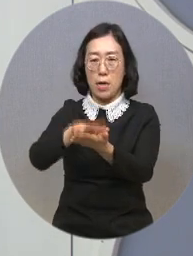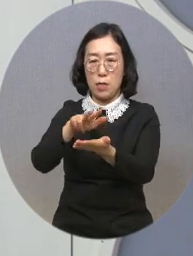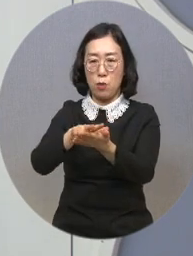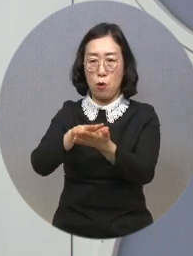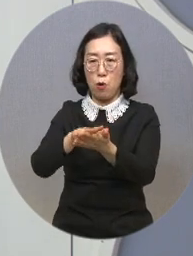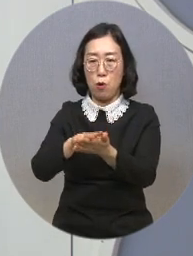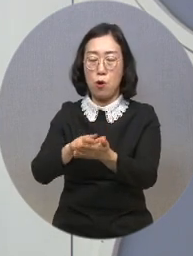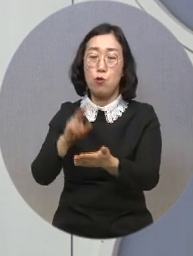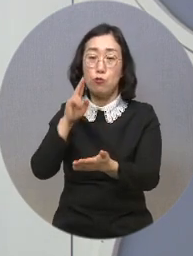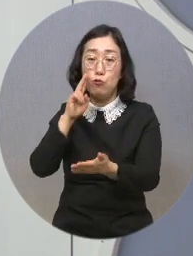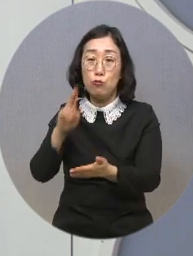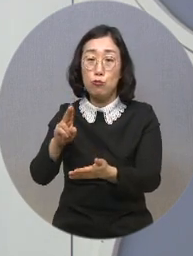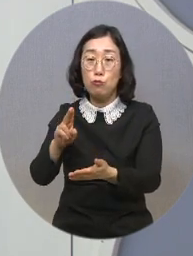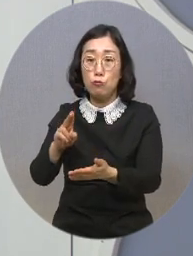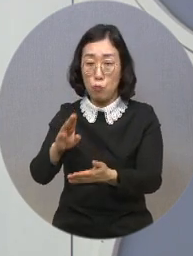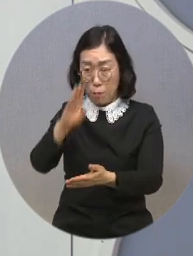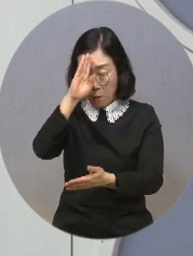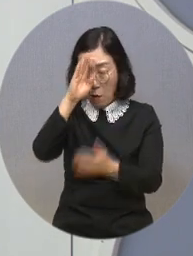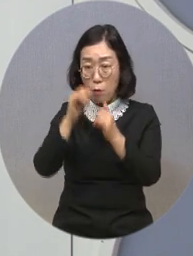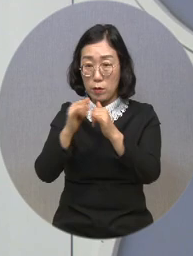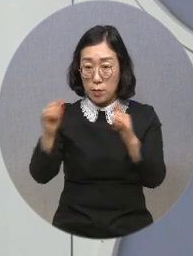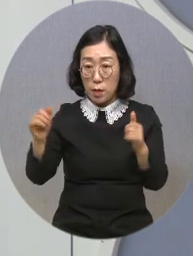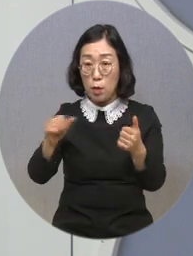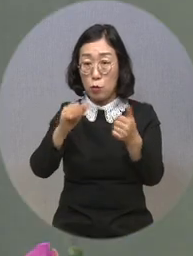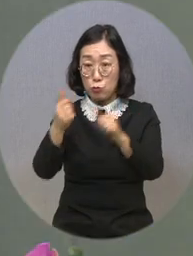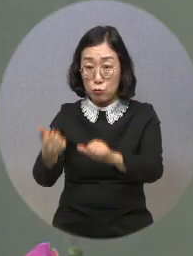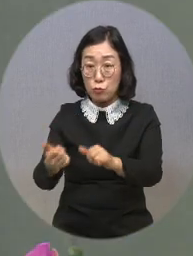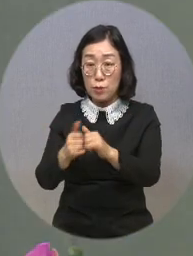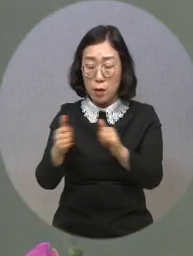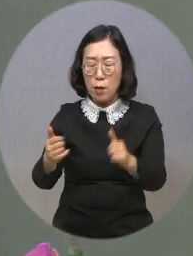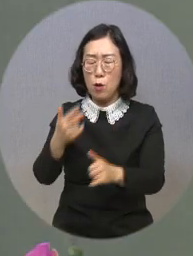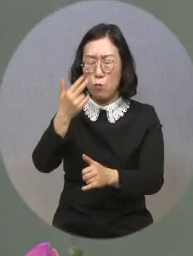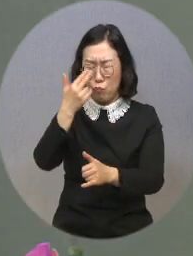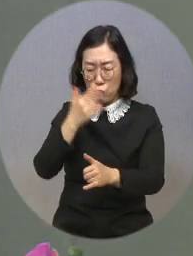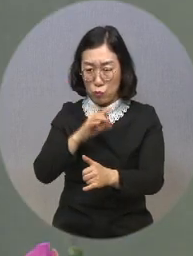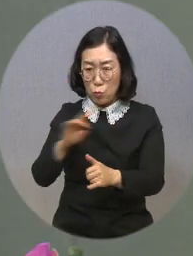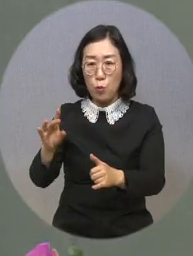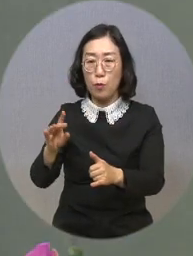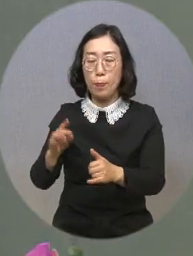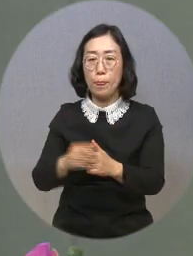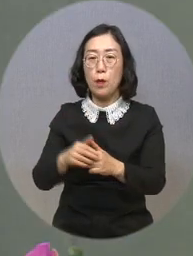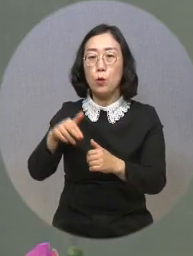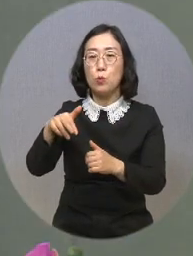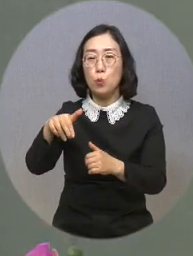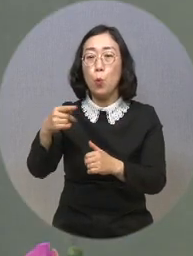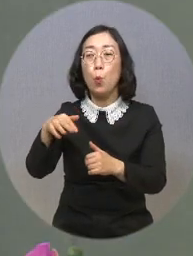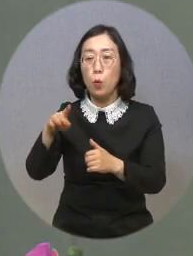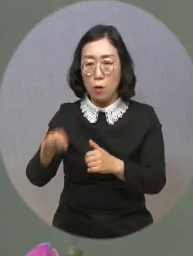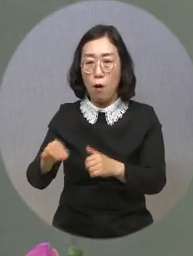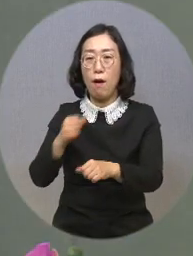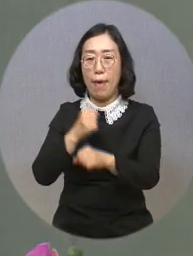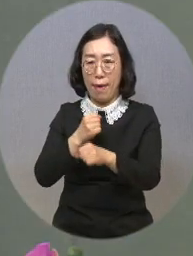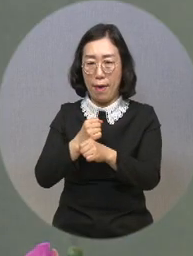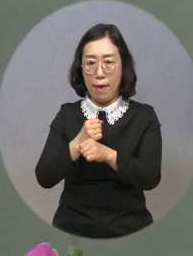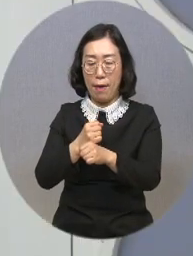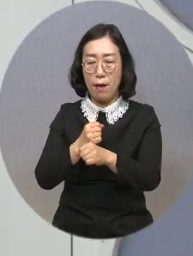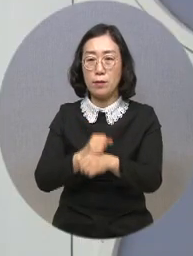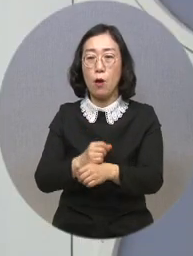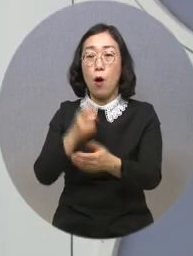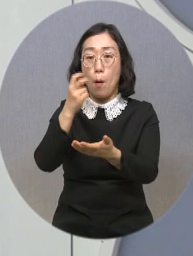중환자, 중대사고나 사망사고는 무조건 조정을 할 수 있도록 법에 넣자. 그래서 그걸 넣었습니다.